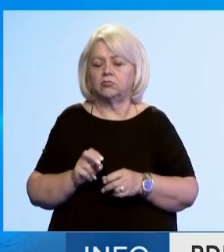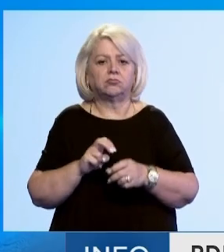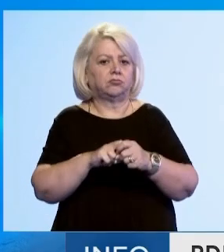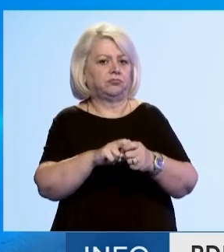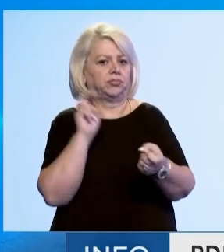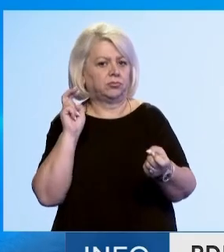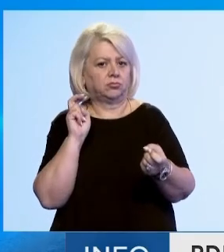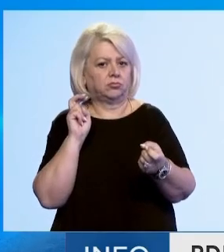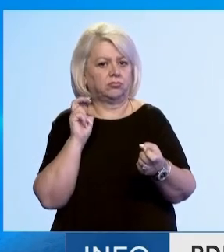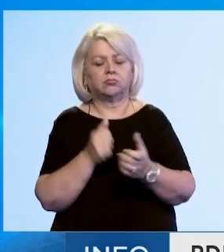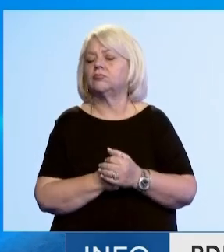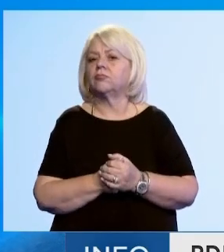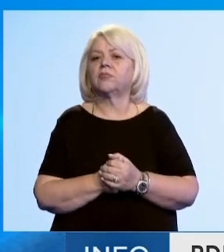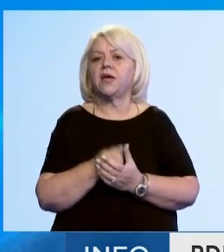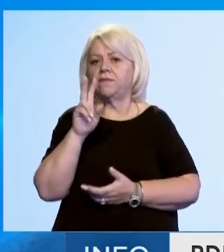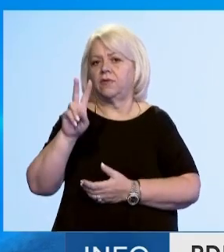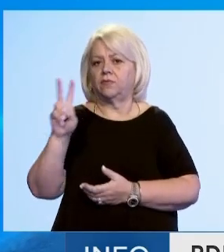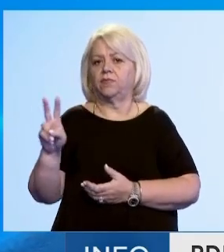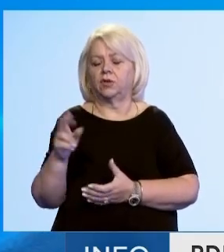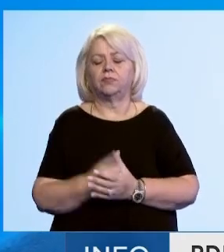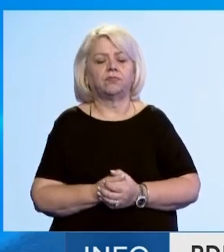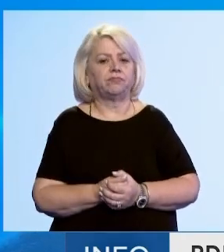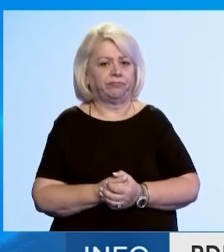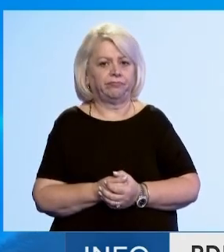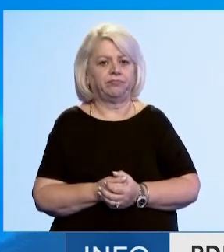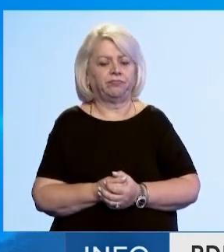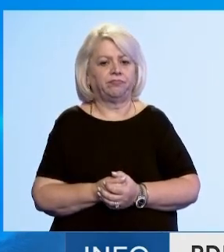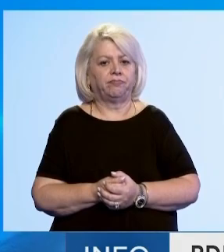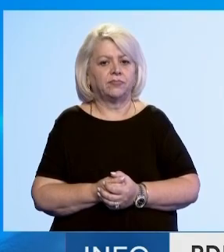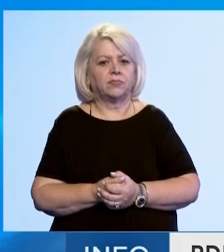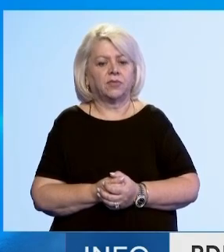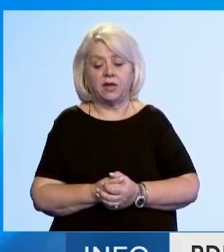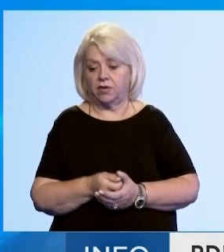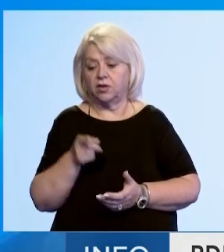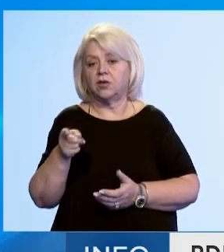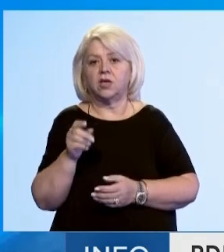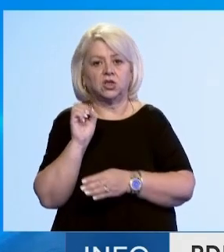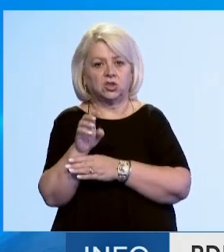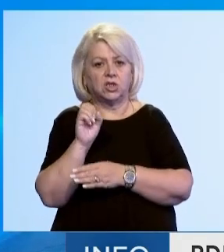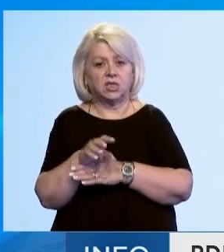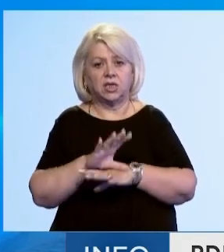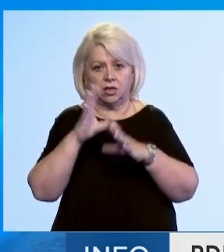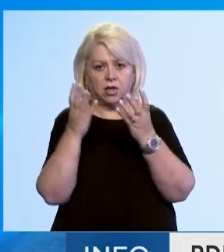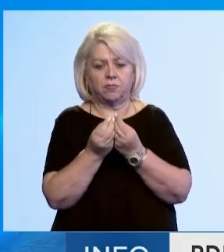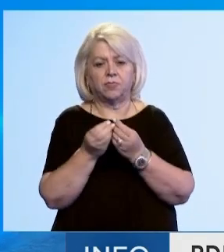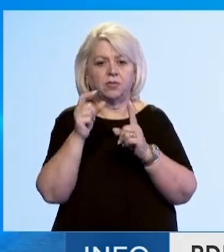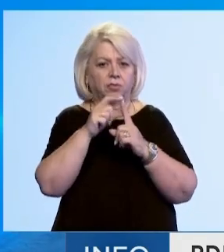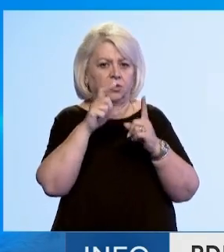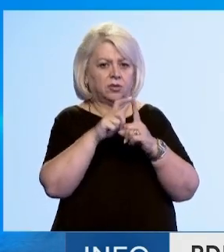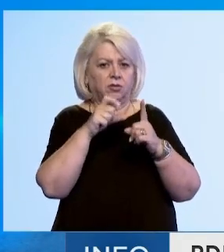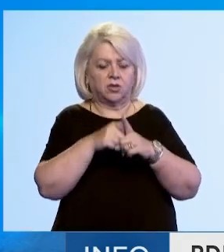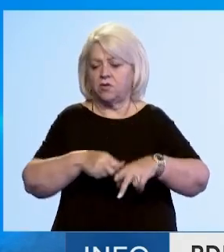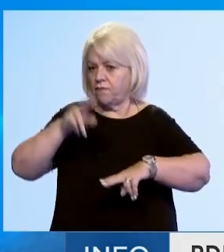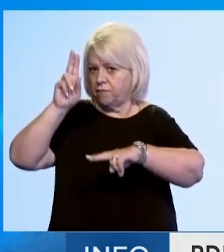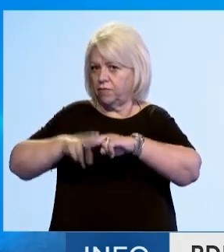shkëpus koalicionet me lëvizjen vetëvendosje, kjo pra vjen pasi që këshili i përgjithshëm i PDK-s ka marrë